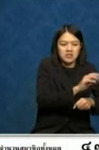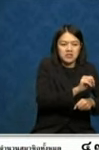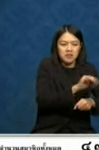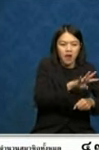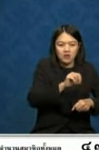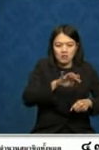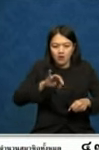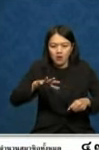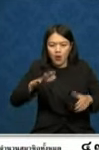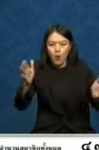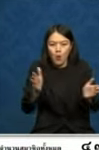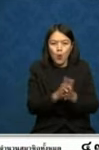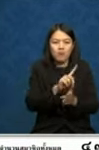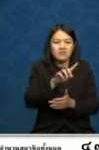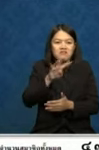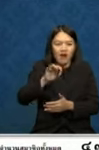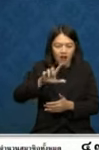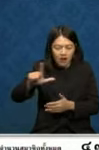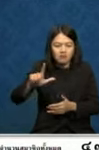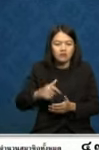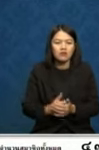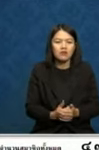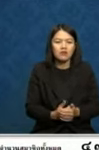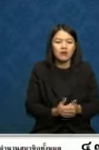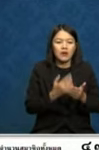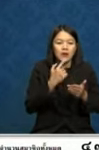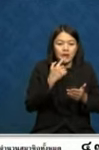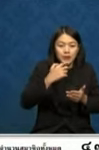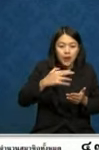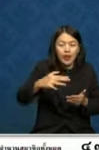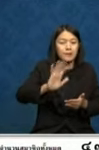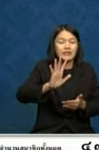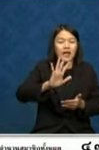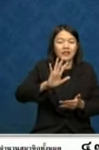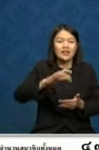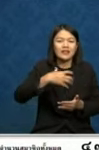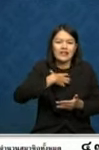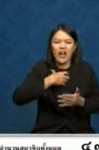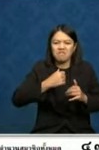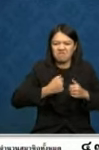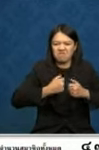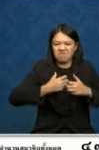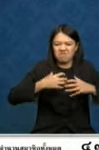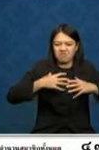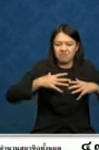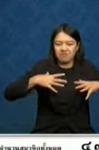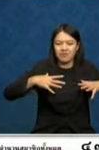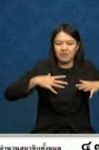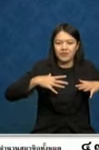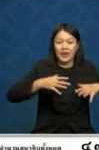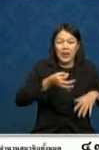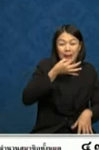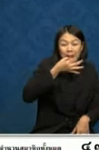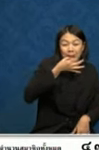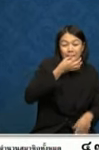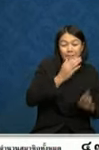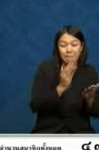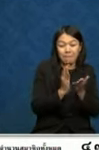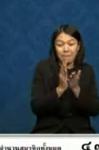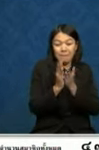ม135ล้านแถมบางที่เนี่ยไม่ใช่ท่าเรือน้ำทะเลด้วยนะครับคือพยายามจะขยายอำนาจไปเป็นจากน้ำเค็มไปอยู่น้ำกร่อย